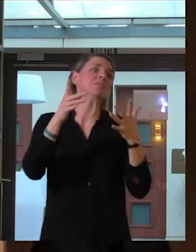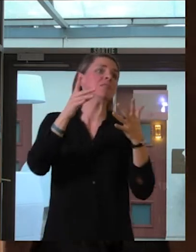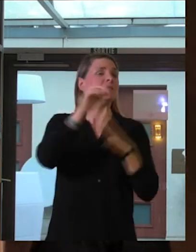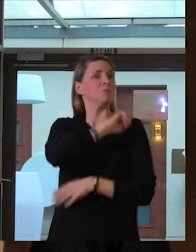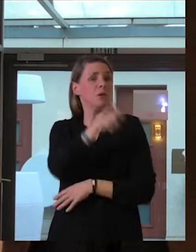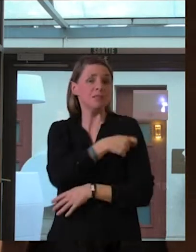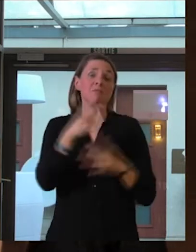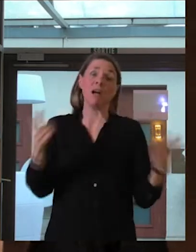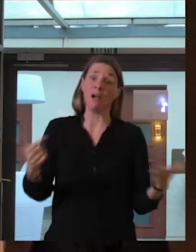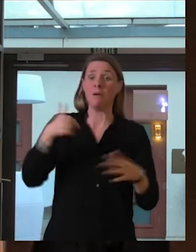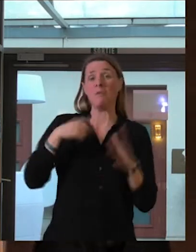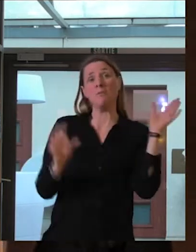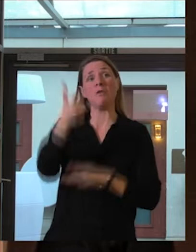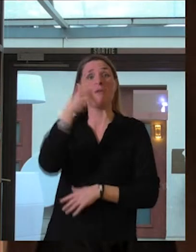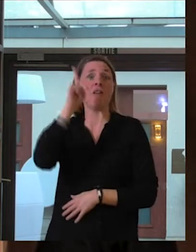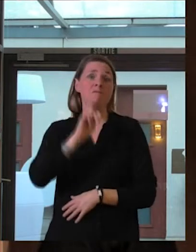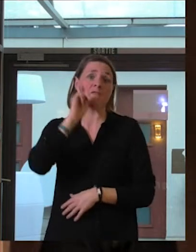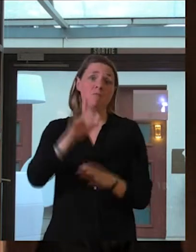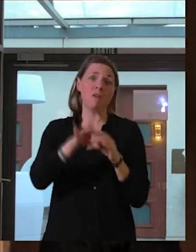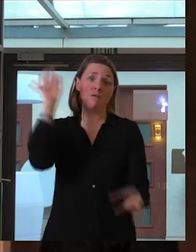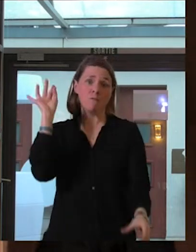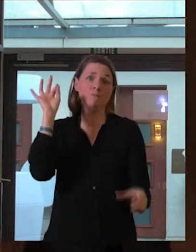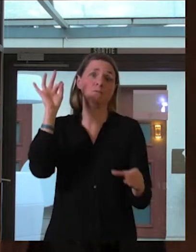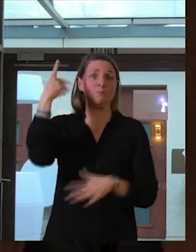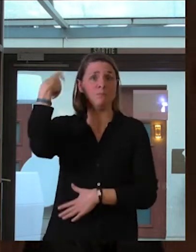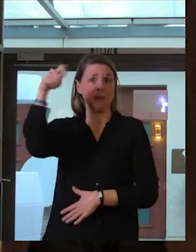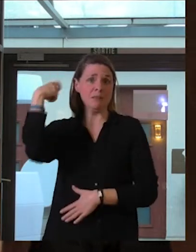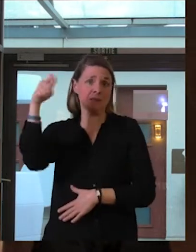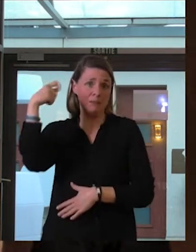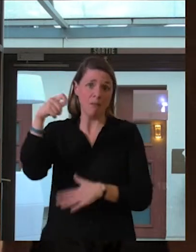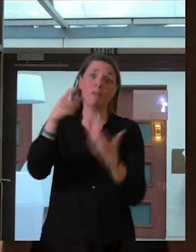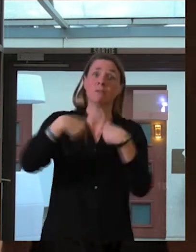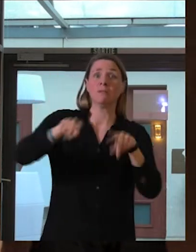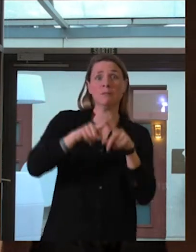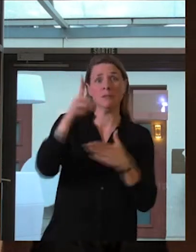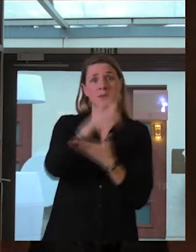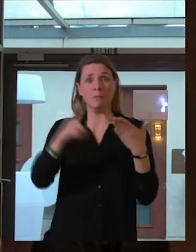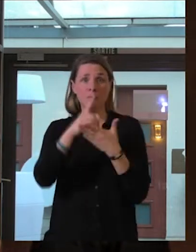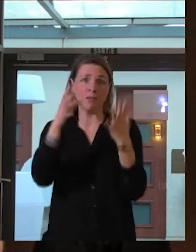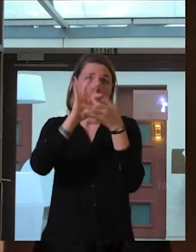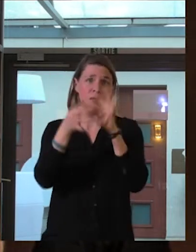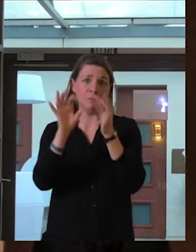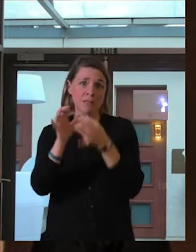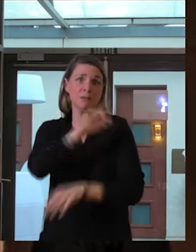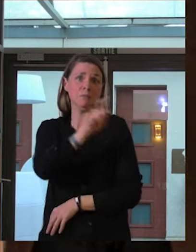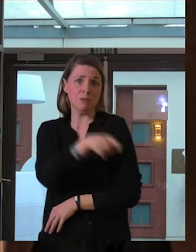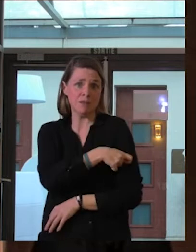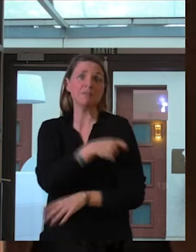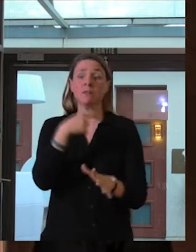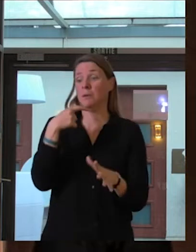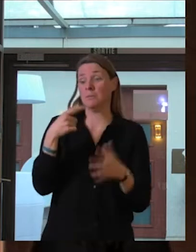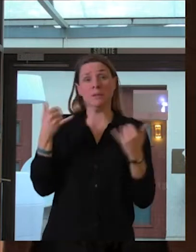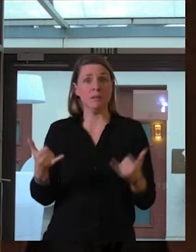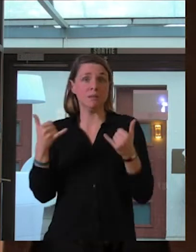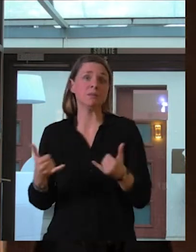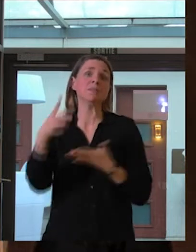que je peux. Je suis la première femme élue présidente d'un comité départemental olympique et sportif sur la Nouvelle-Aquitaine,